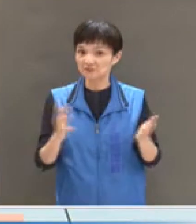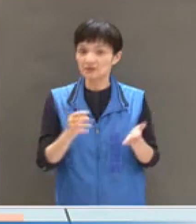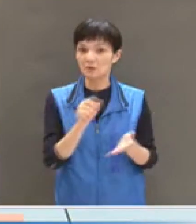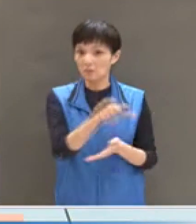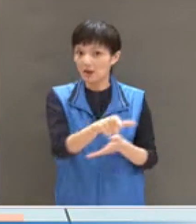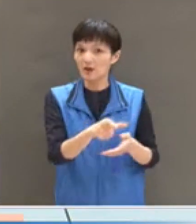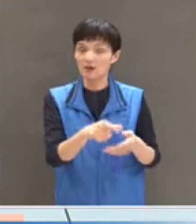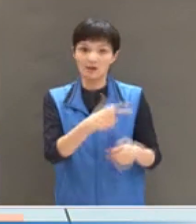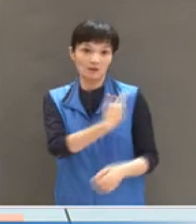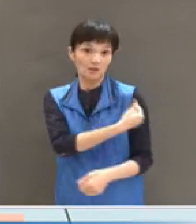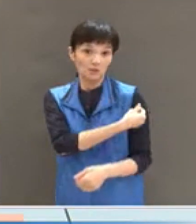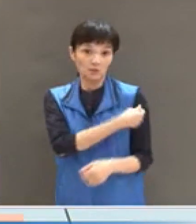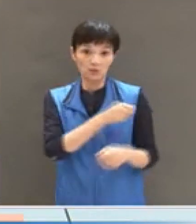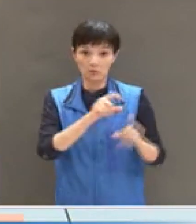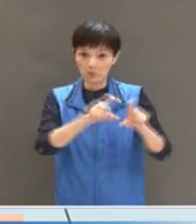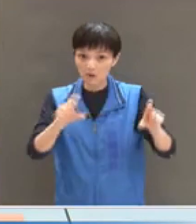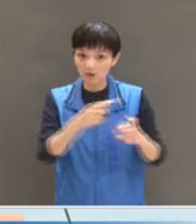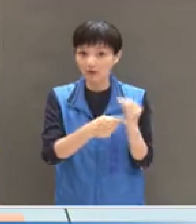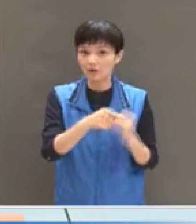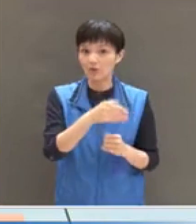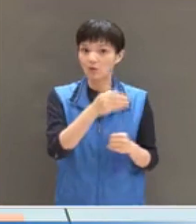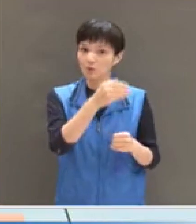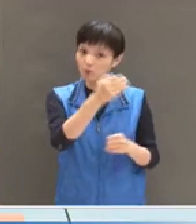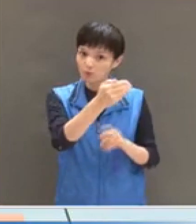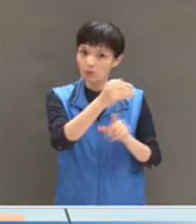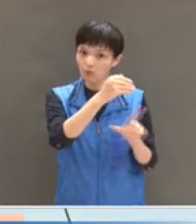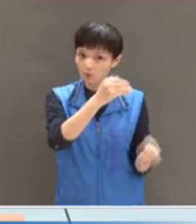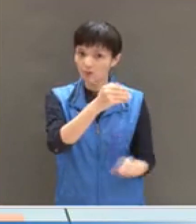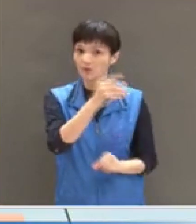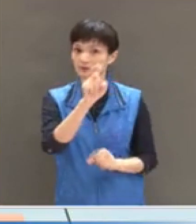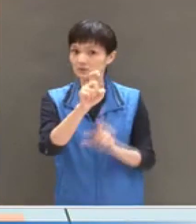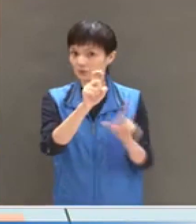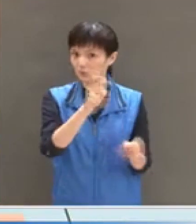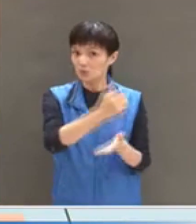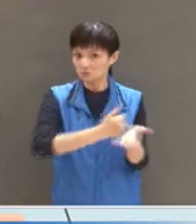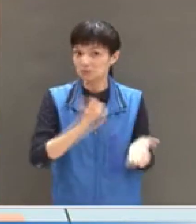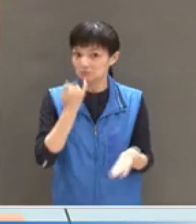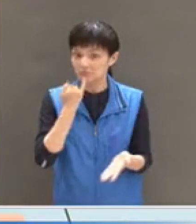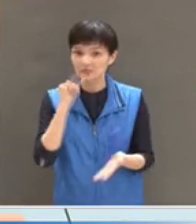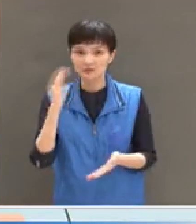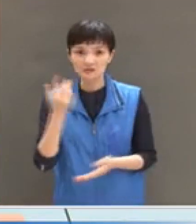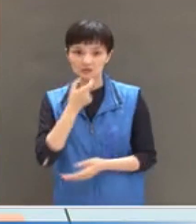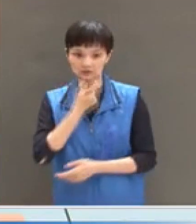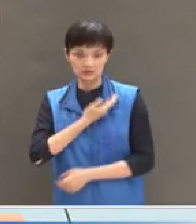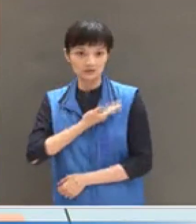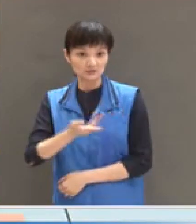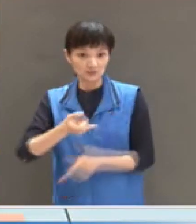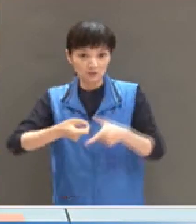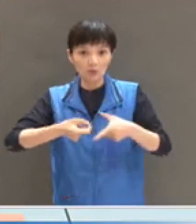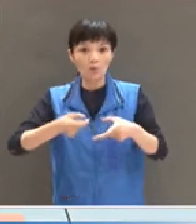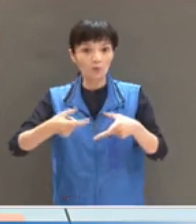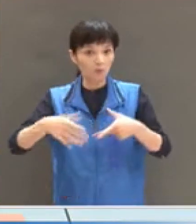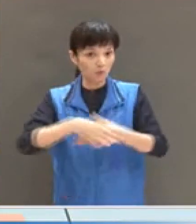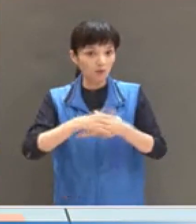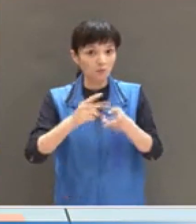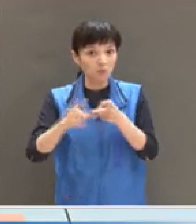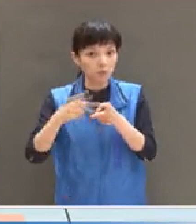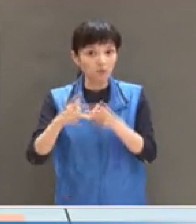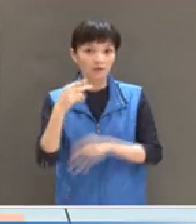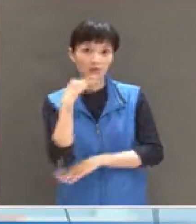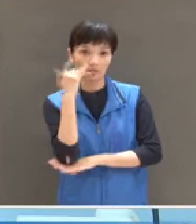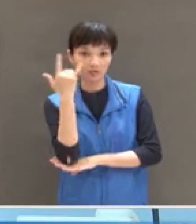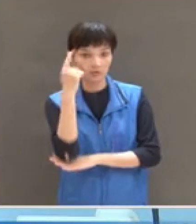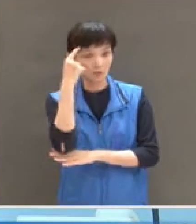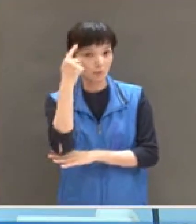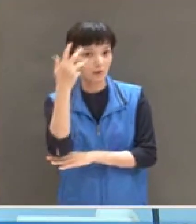但光是慈济的公文就跑了八天，救人如救火，中央购买疫苗上是不是有一点太不积极了呢？ 从以